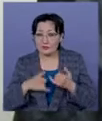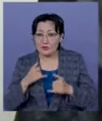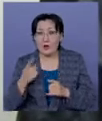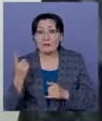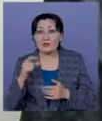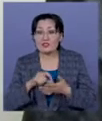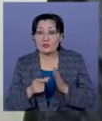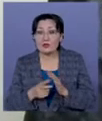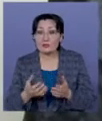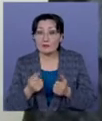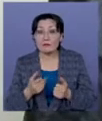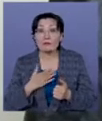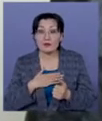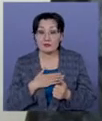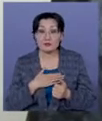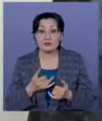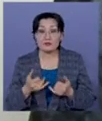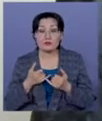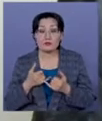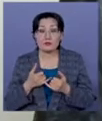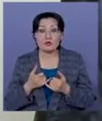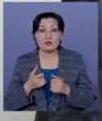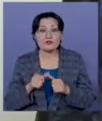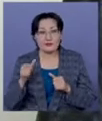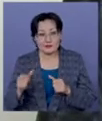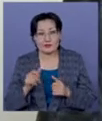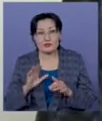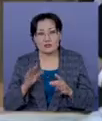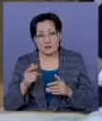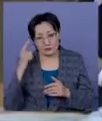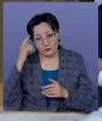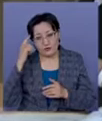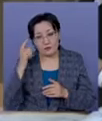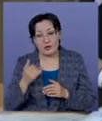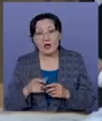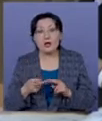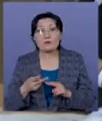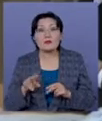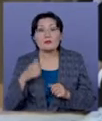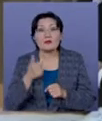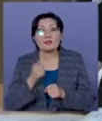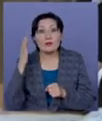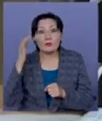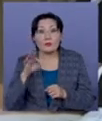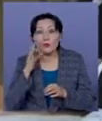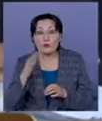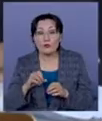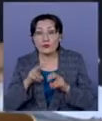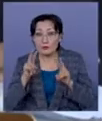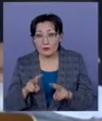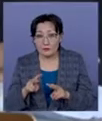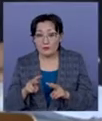бірінші сыныпты қабылдап отырған мұғалім үшін бұл ерекше жағдай деп ойлаймын. Бастарманы білікті маман атанып әлемді